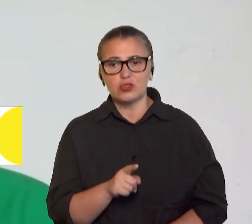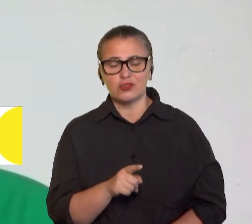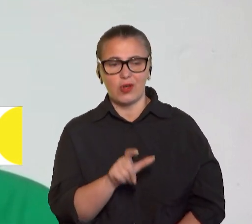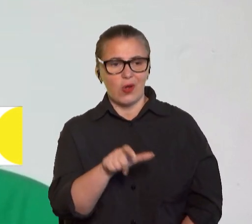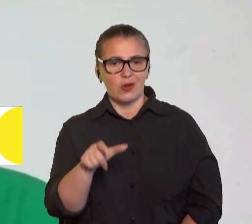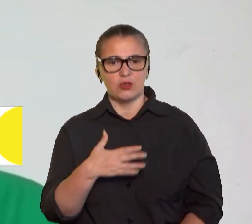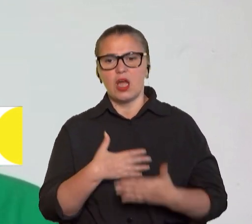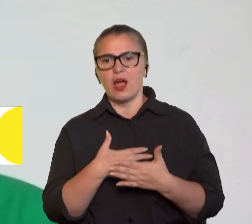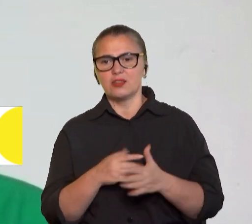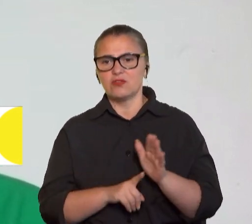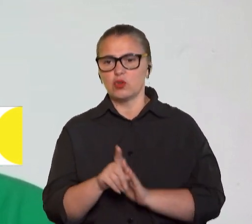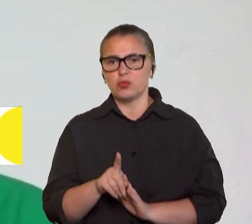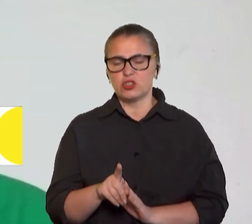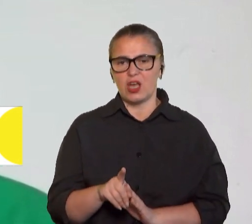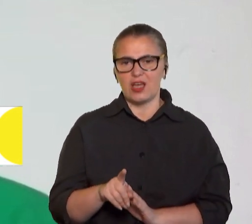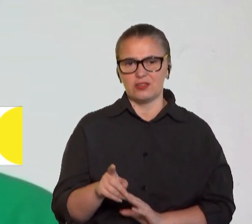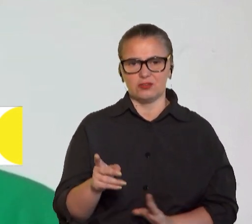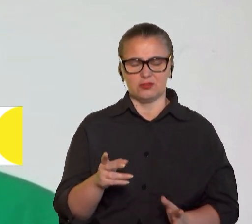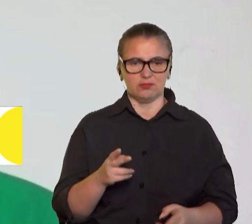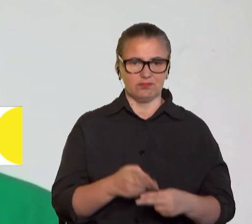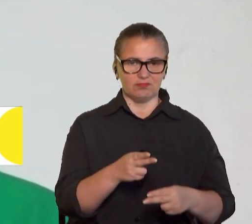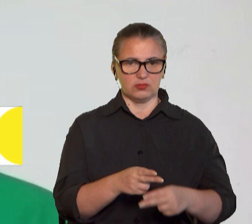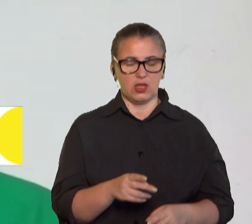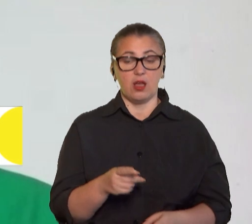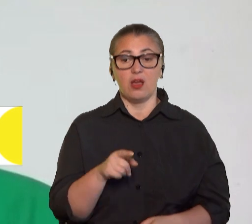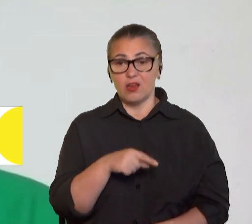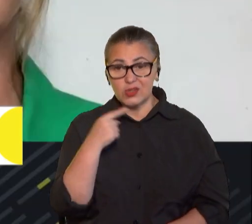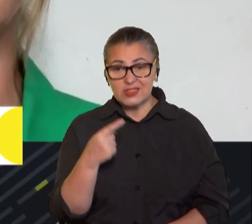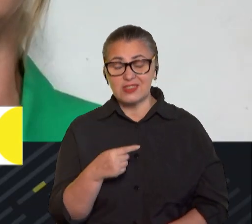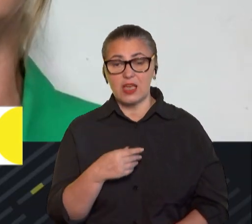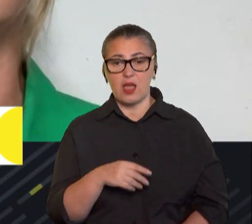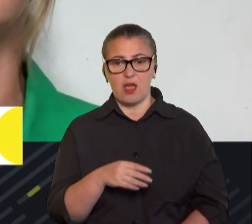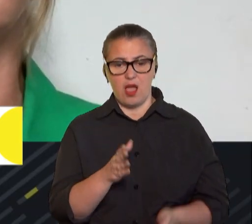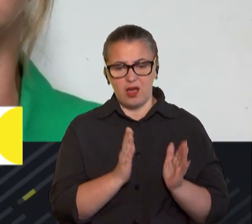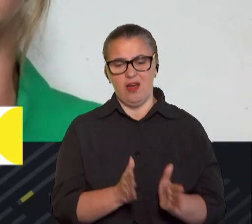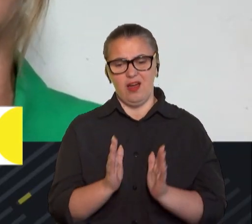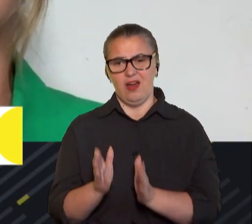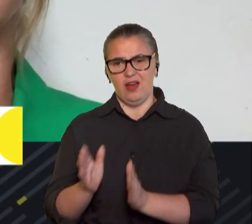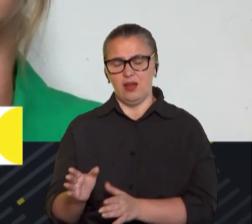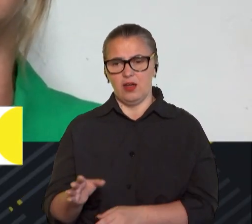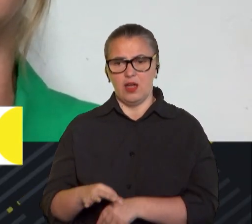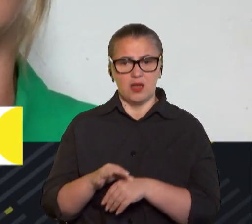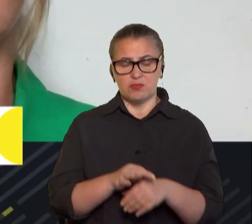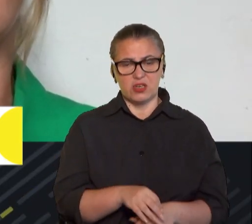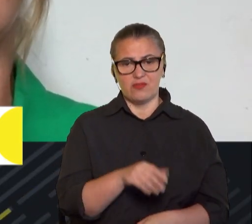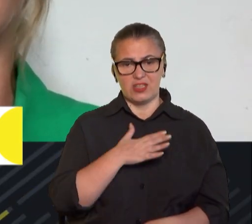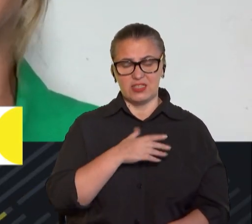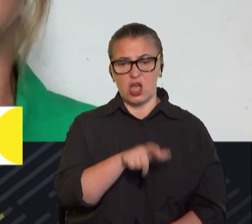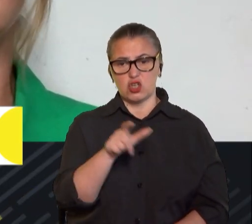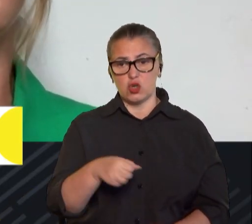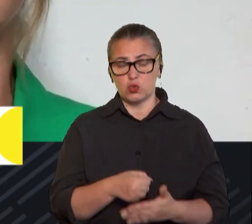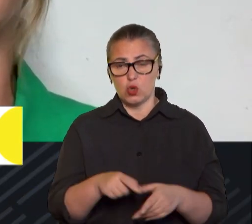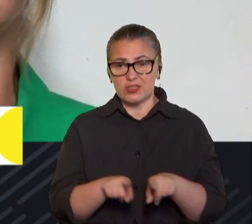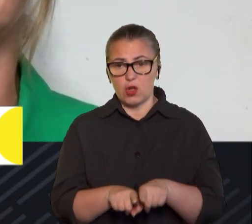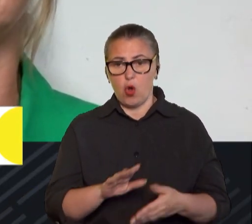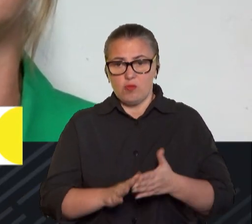активніше почали чинити перешкоди. Вони планомірно наших людей довели до того стану, що вони залякані